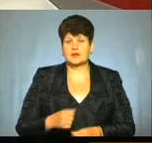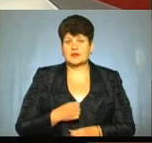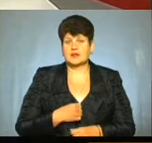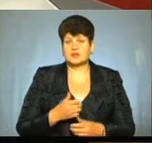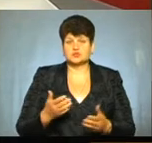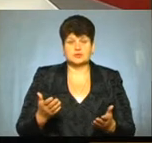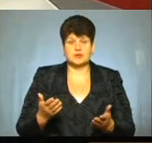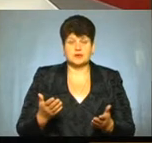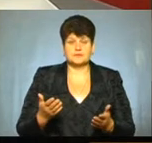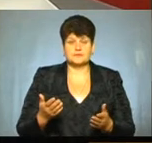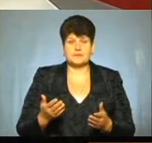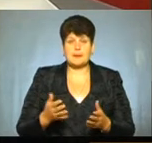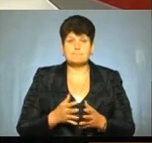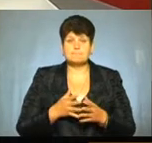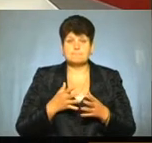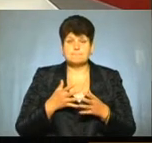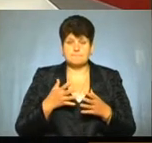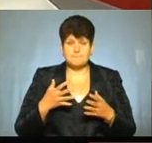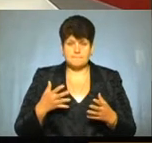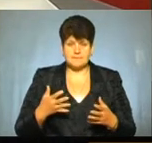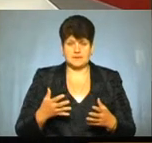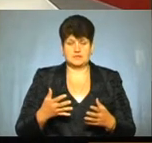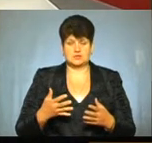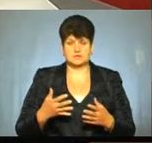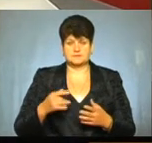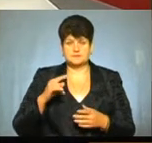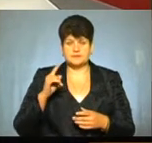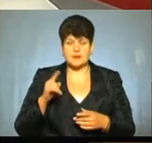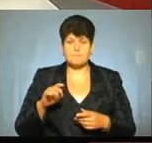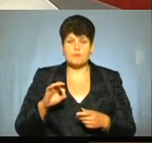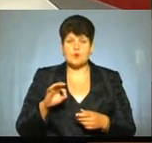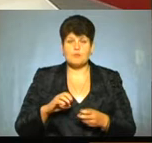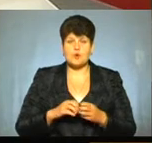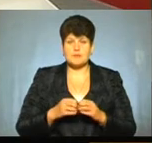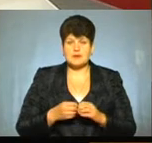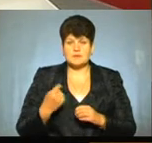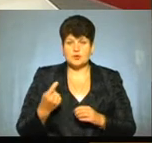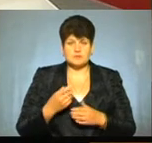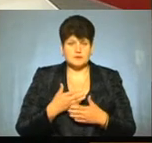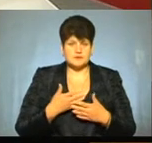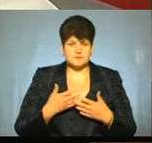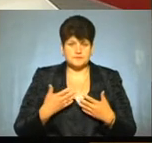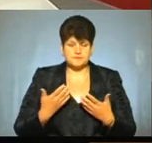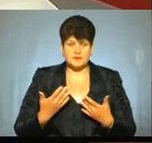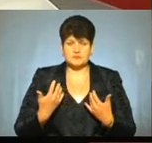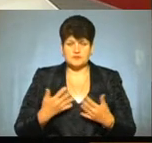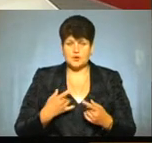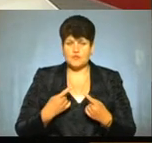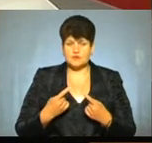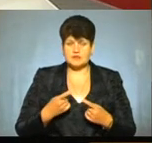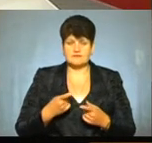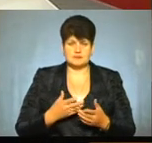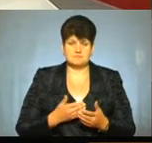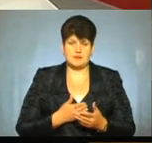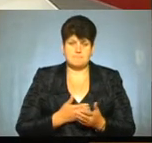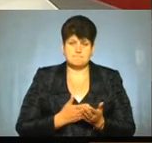На жаль, про більшу обізнаність нового губернатора із проблемами області ми інформації не маємо. Як ми вже